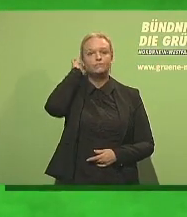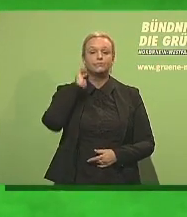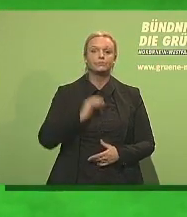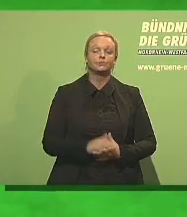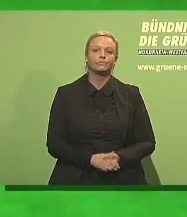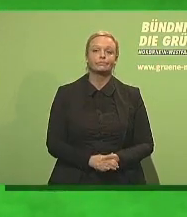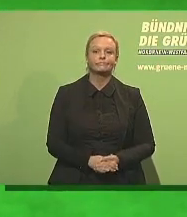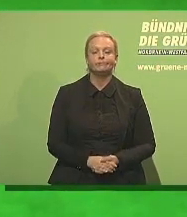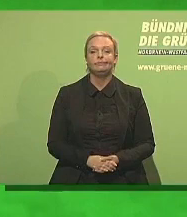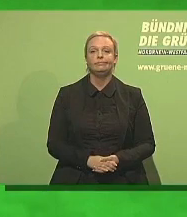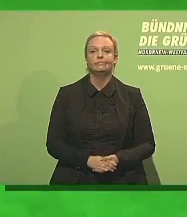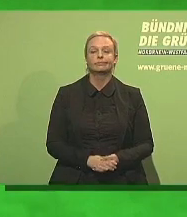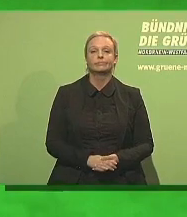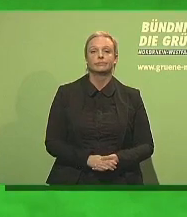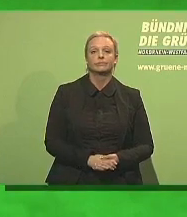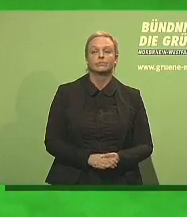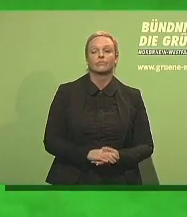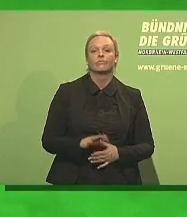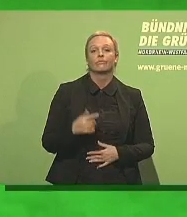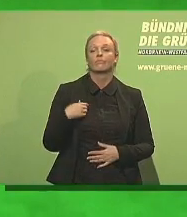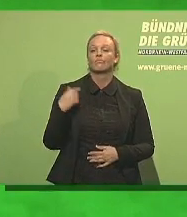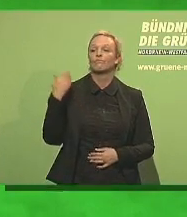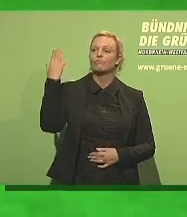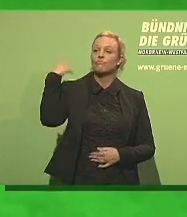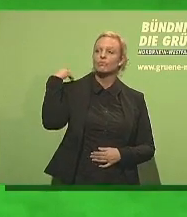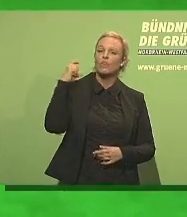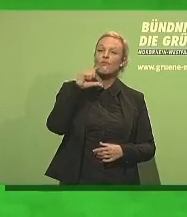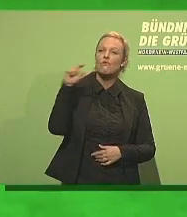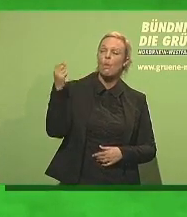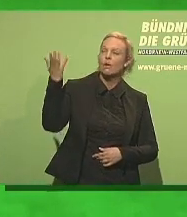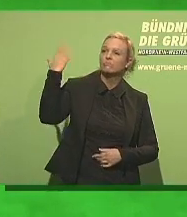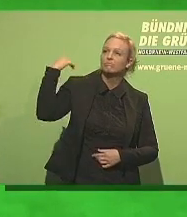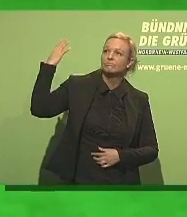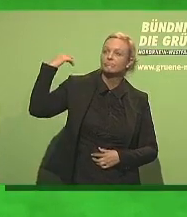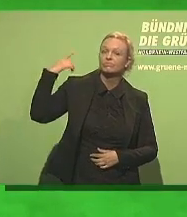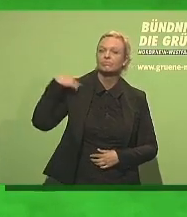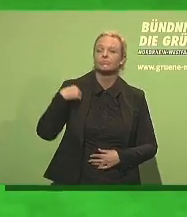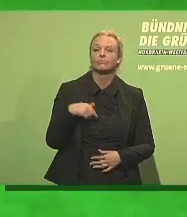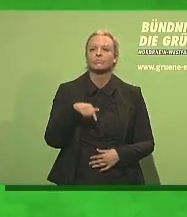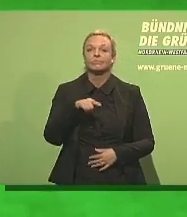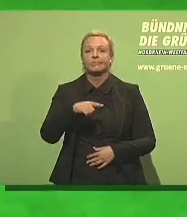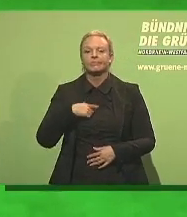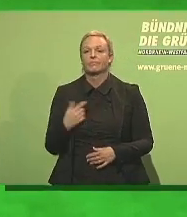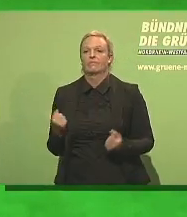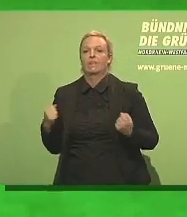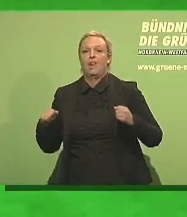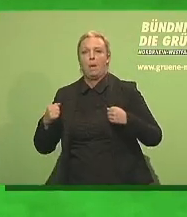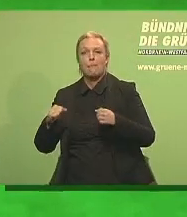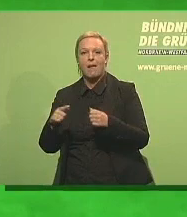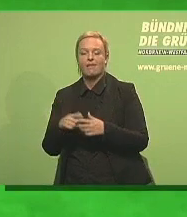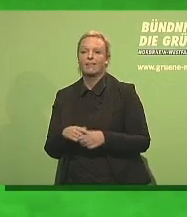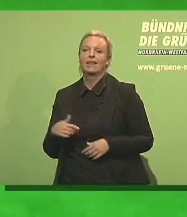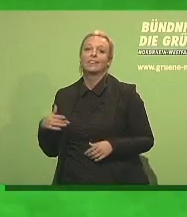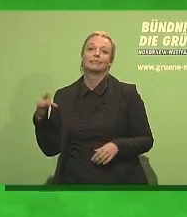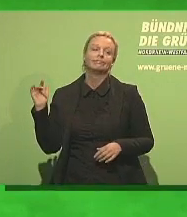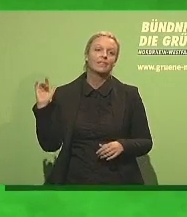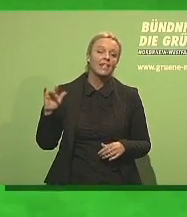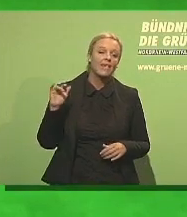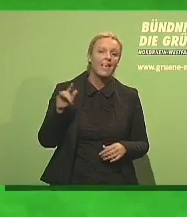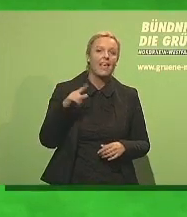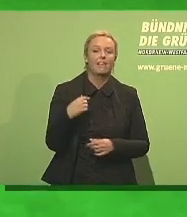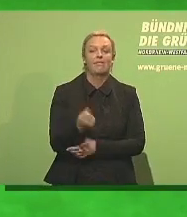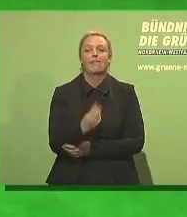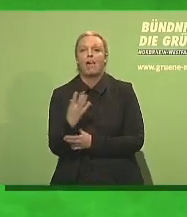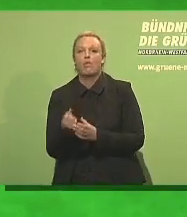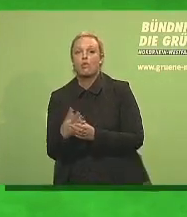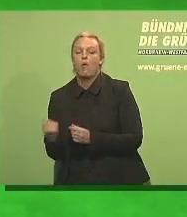Und liebe Freundinnen und Freunde, wir haben in den letzten Wochen eine beispiellose Kampagne gegen die erneuerbare Energien über das Preisthema